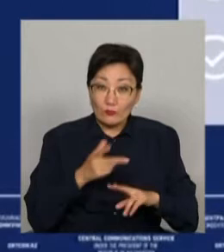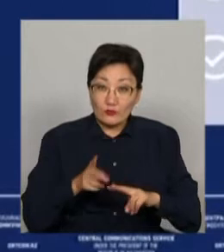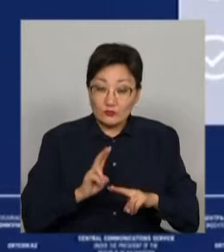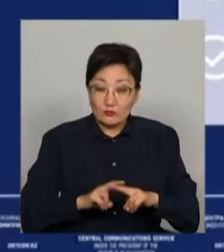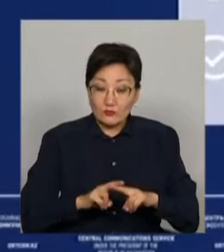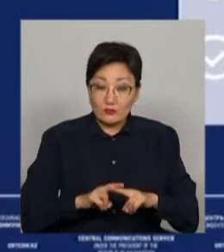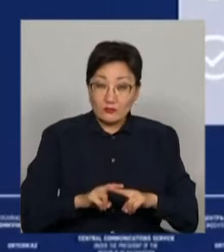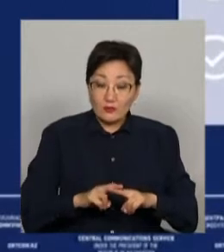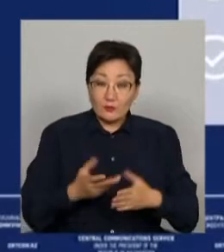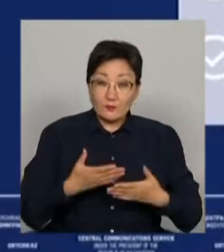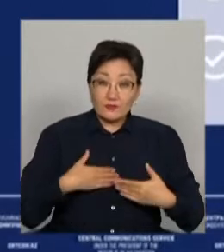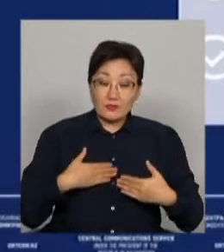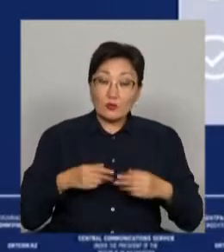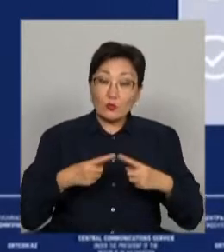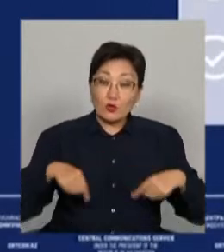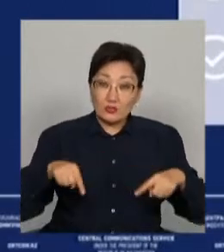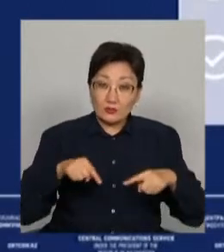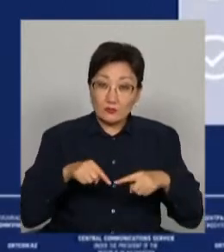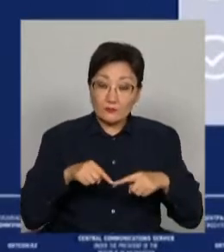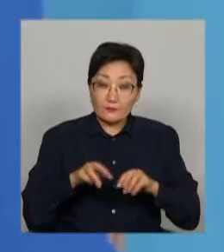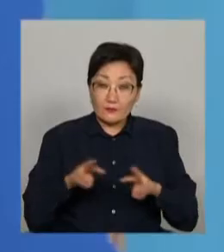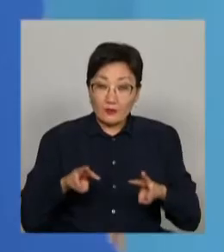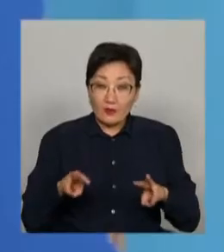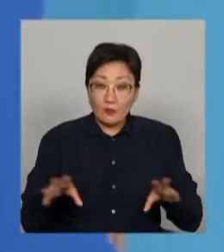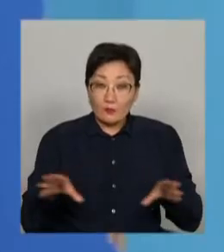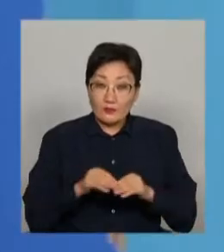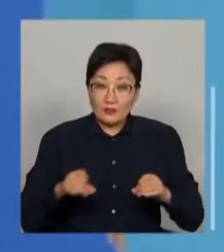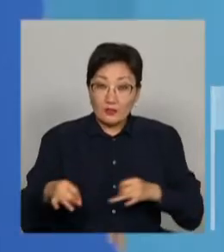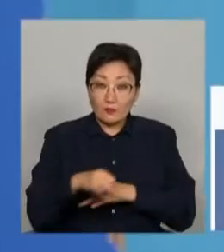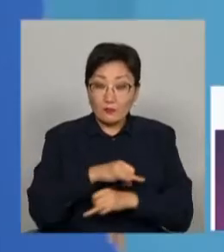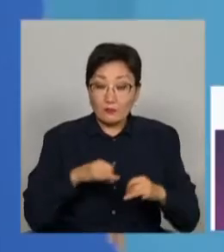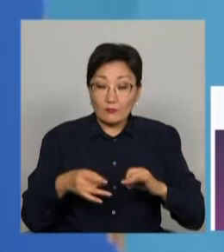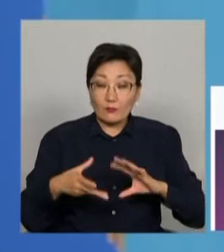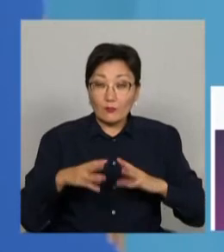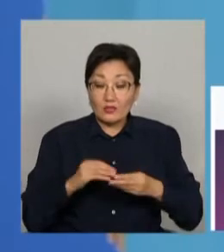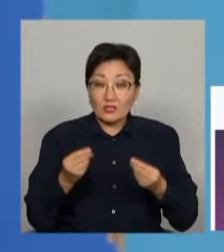оны біздің орталық министрлікпен келісе отырып, барлық қаржыны біз